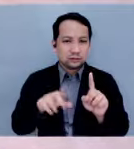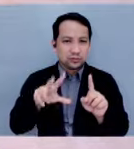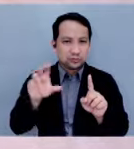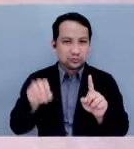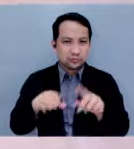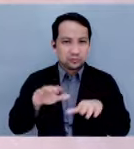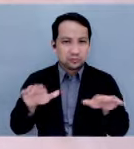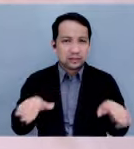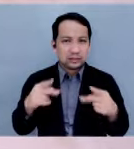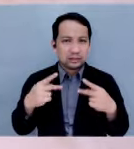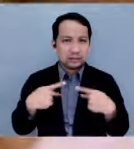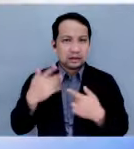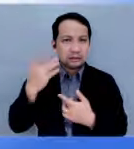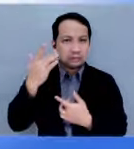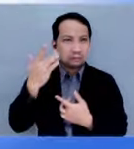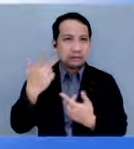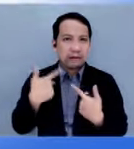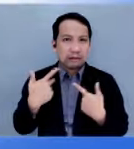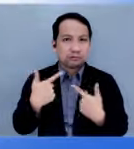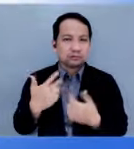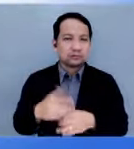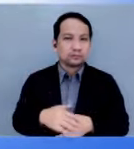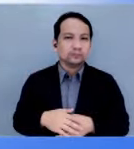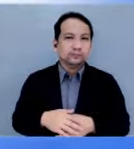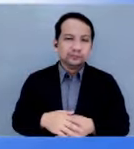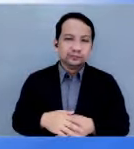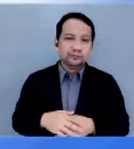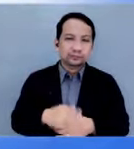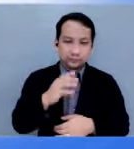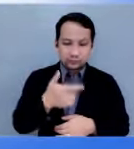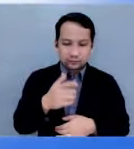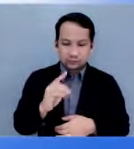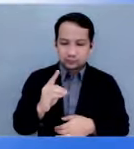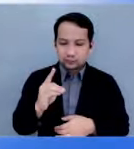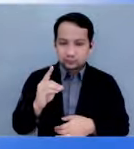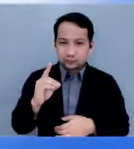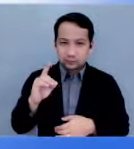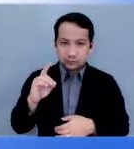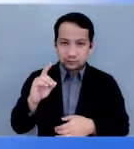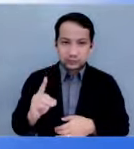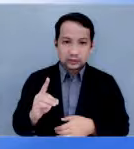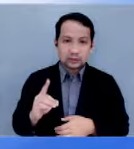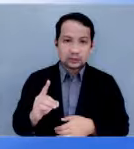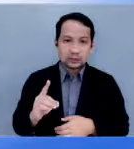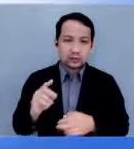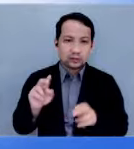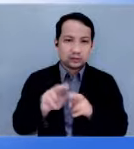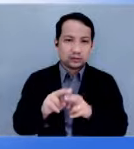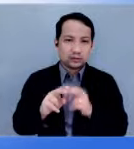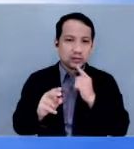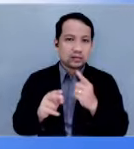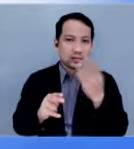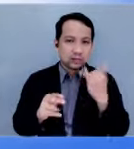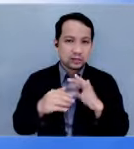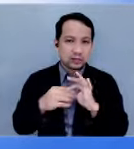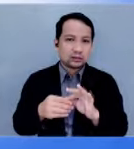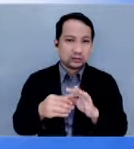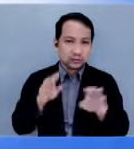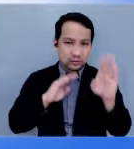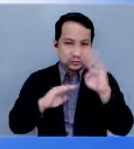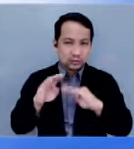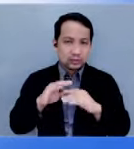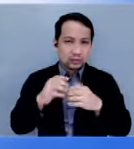lamang ang nagkakaroon nito. Nakukuha ang GDD dahil sa abnormal na genes ng isang bata. Epekto rin ito ng problema sa structure